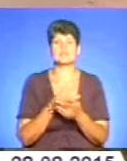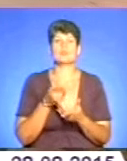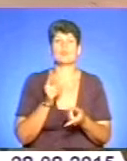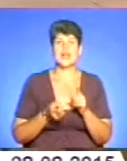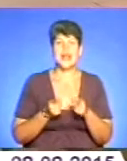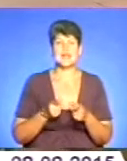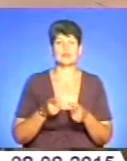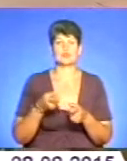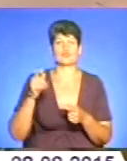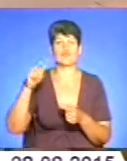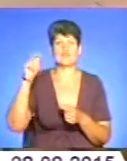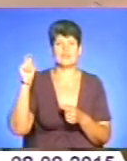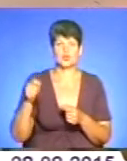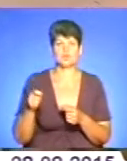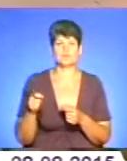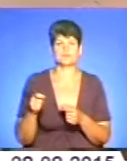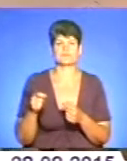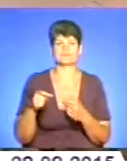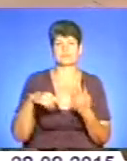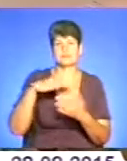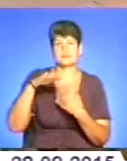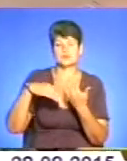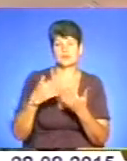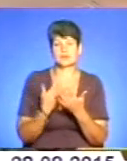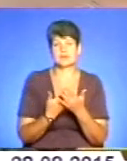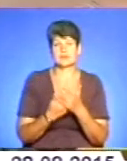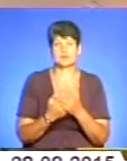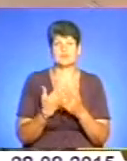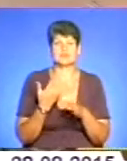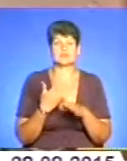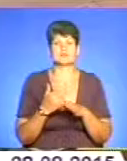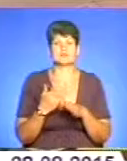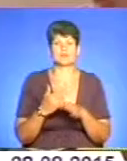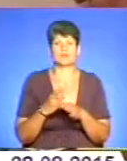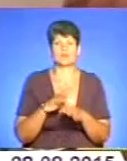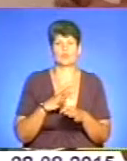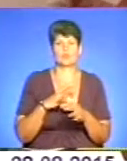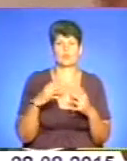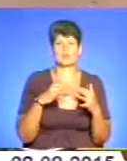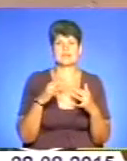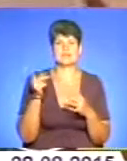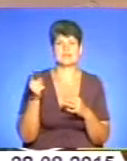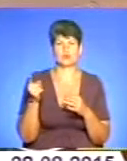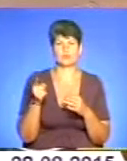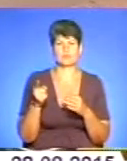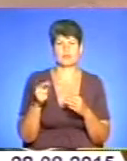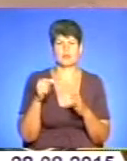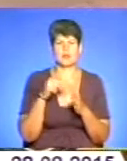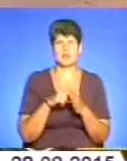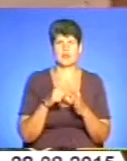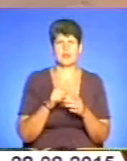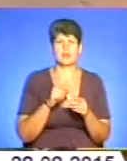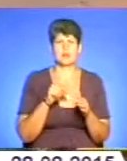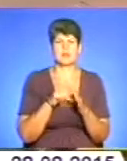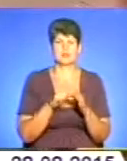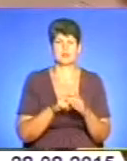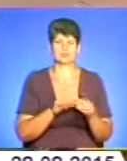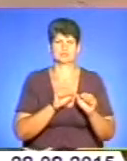цього фонду брав участь військовий журналіст і волонтер групи «Схід та Захід Єдині» Ігор Крочак. З останньої поїздки в зону АТО він привіз кілька